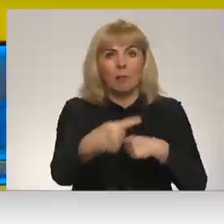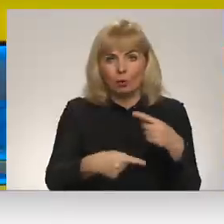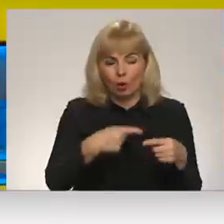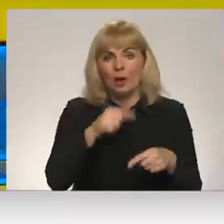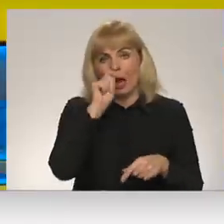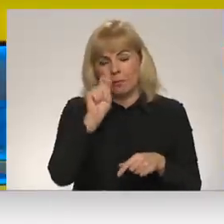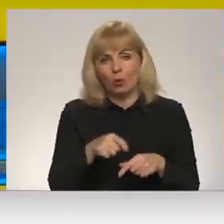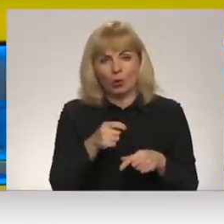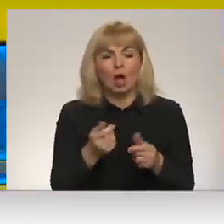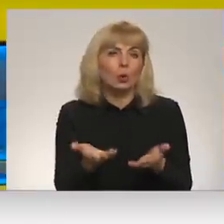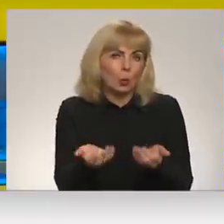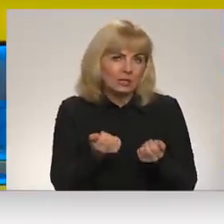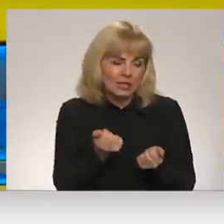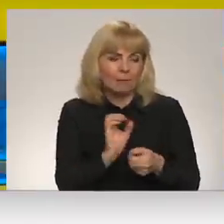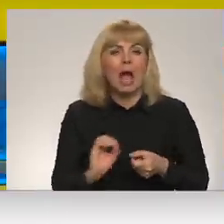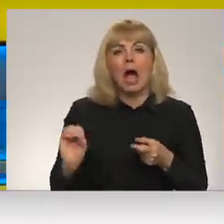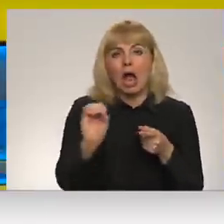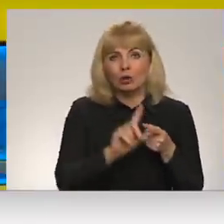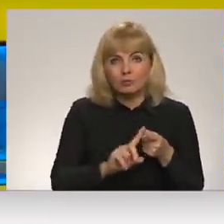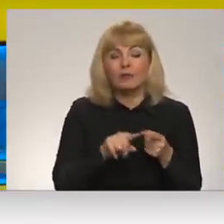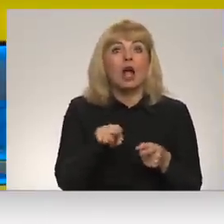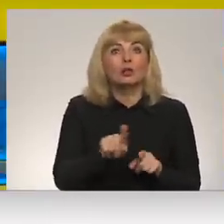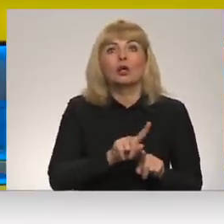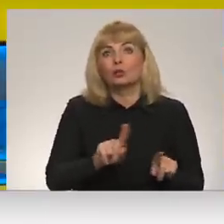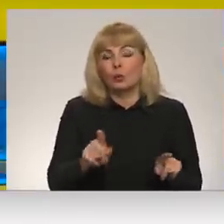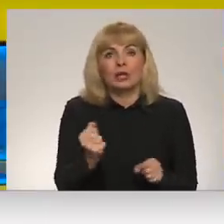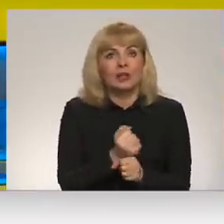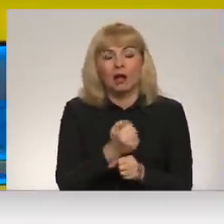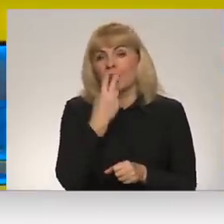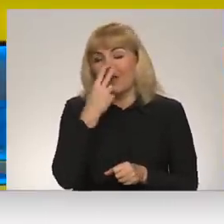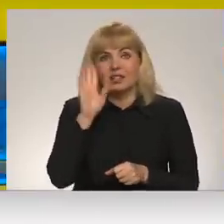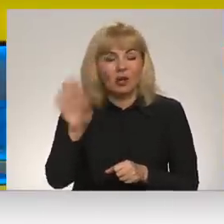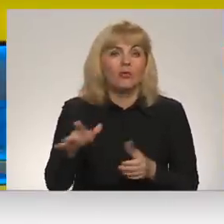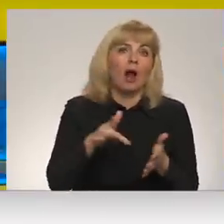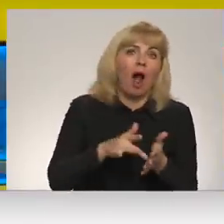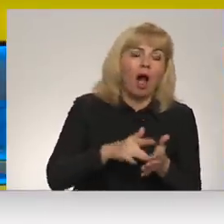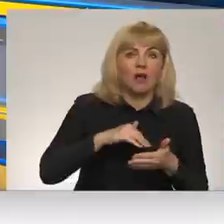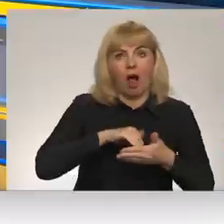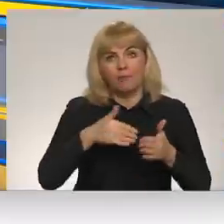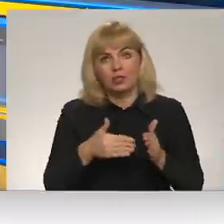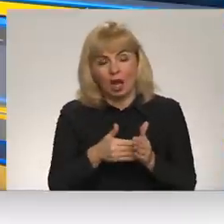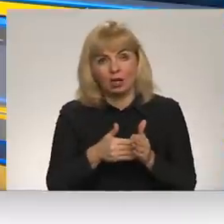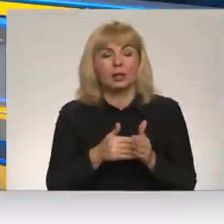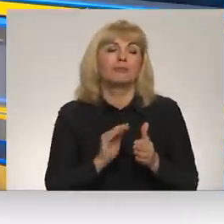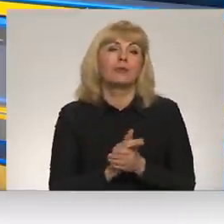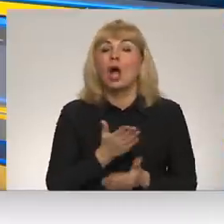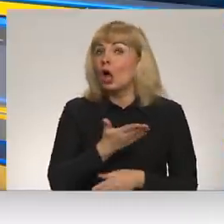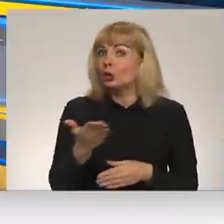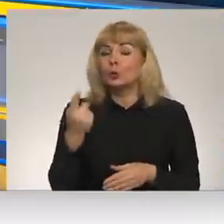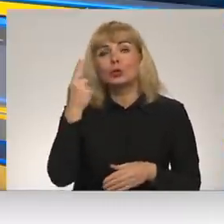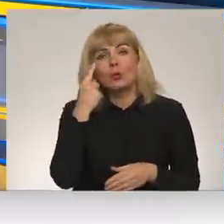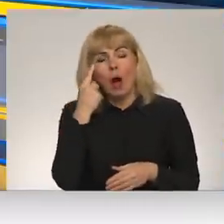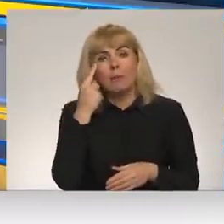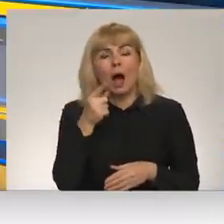Ukrainas uzņemšanu Eiropas Savienībā. Es domāju, tas ir jādara neatkarīgi no apstākļiem. Un sarunu noslēdzot, jūsuprāt, kas